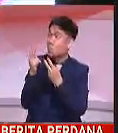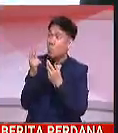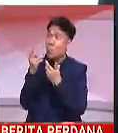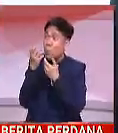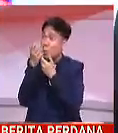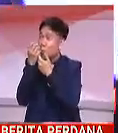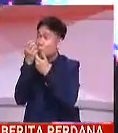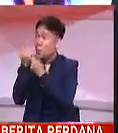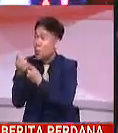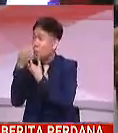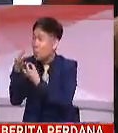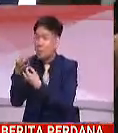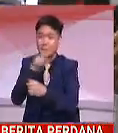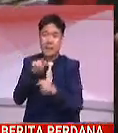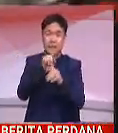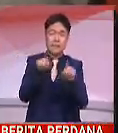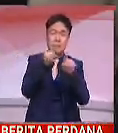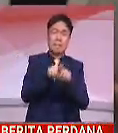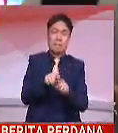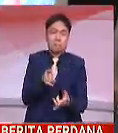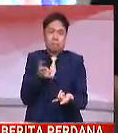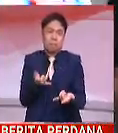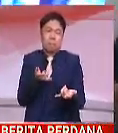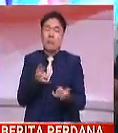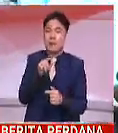Masih mengekalkan genre hip-hop dan suntikan